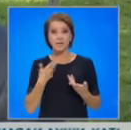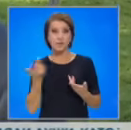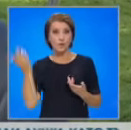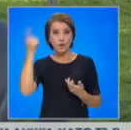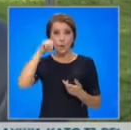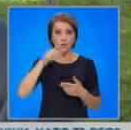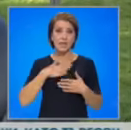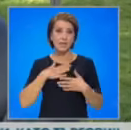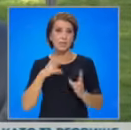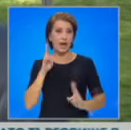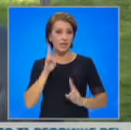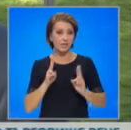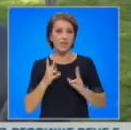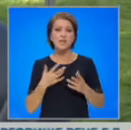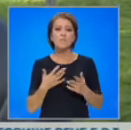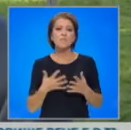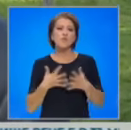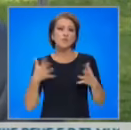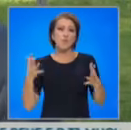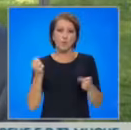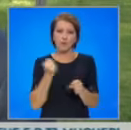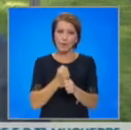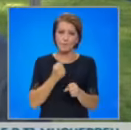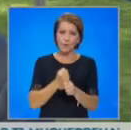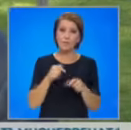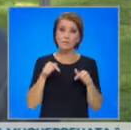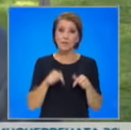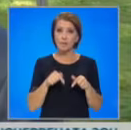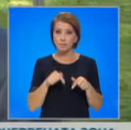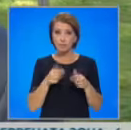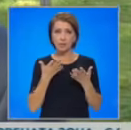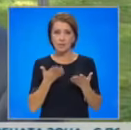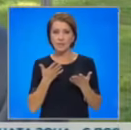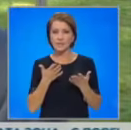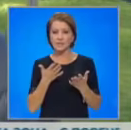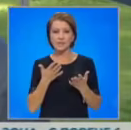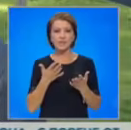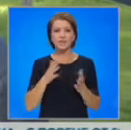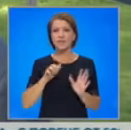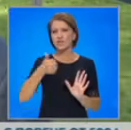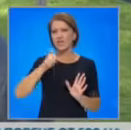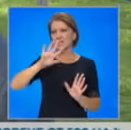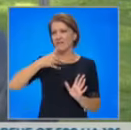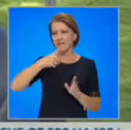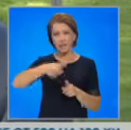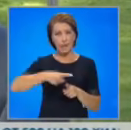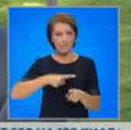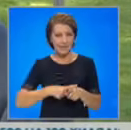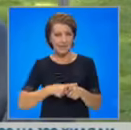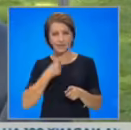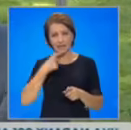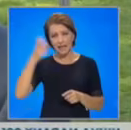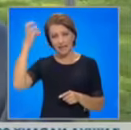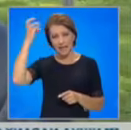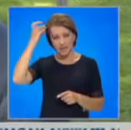да има некое решение, затоа што имаме много што да работиме. По тоа следуваат 6 до 9 месеци скрининг во државата,